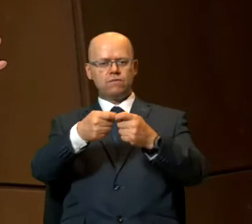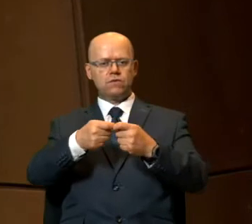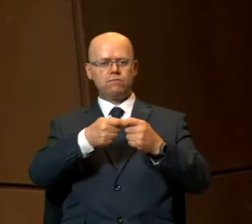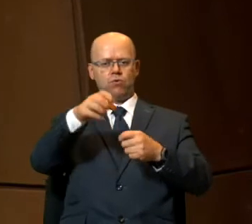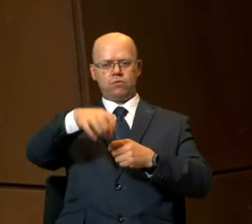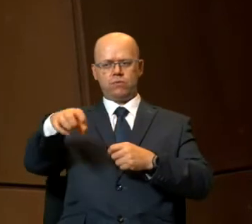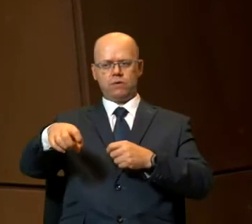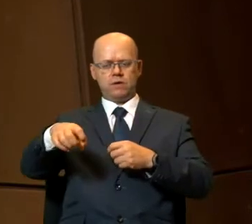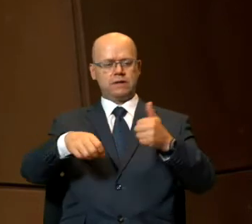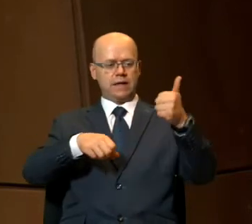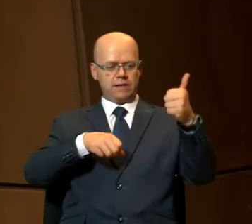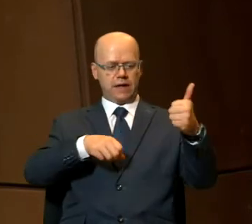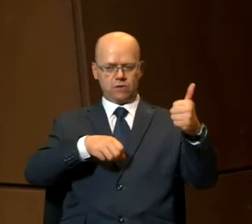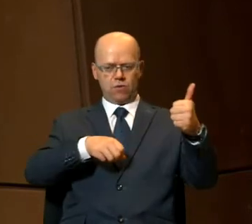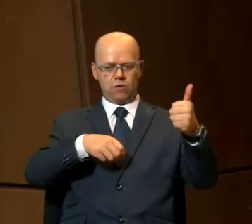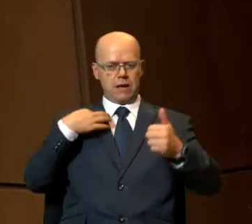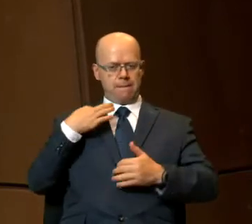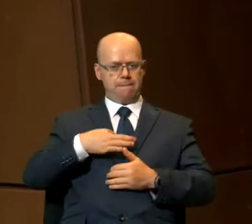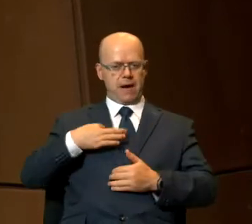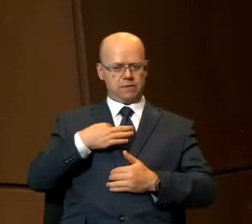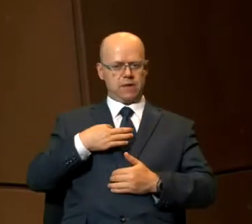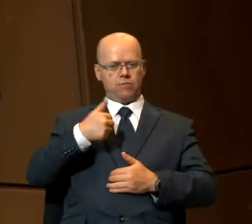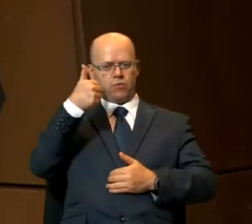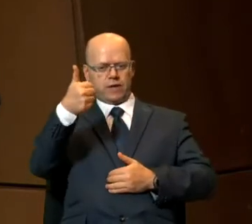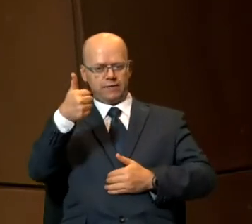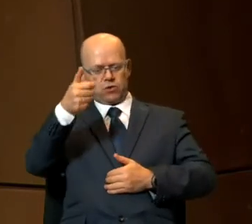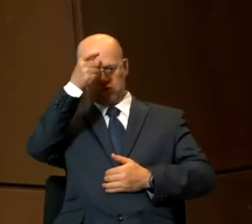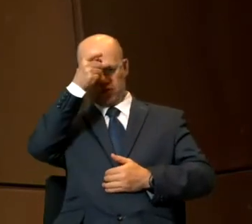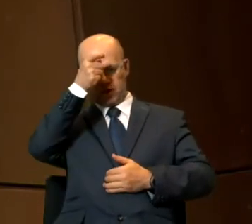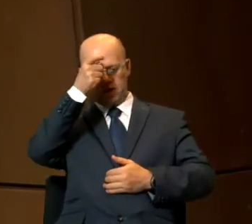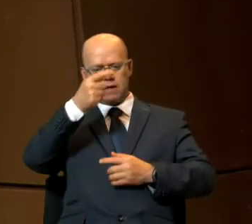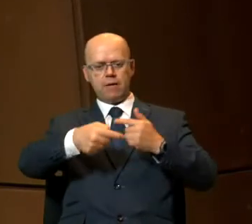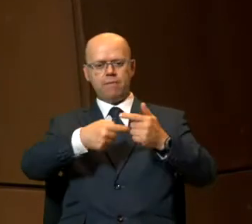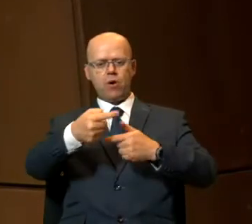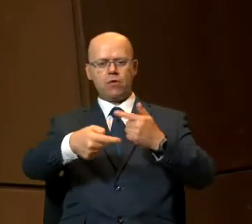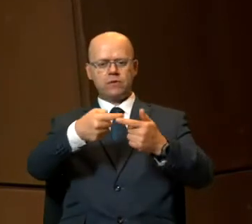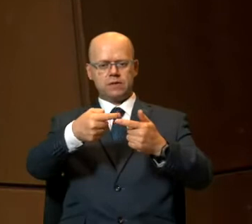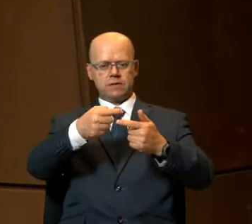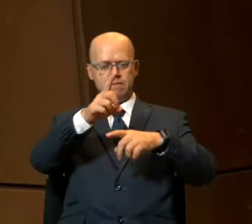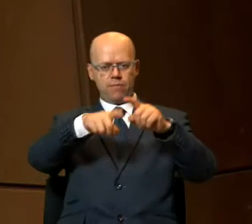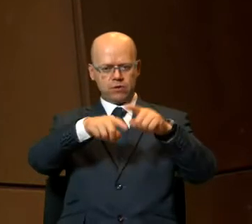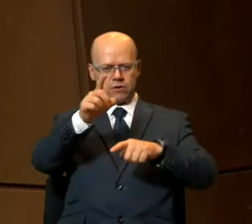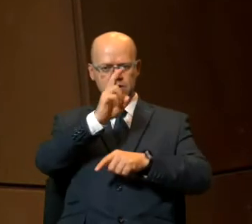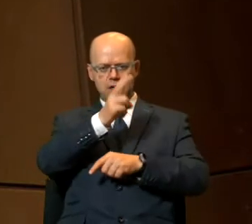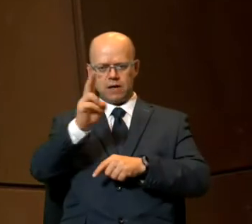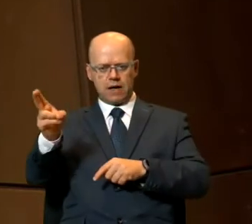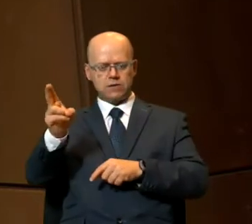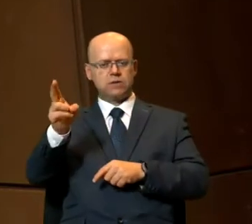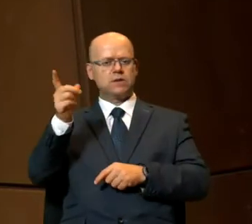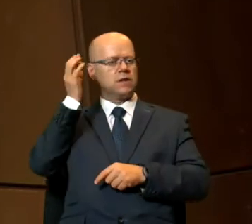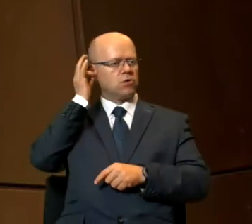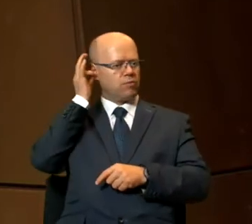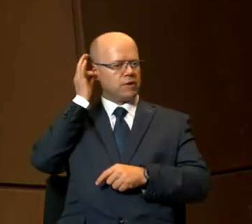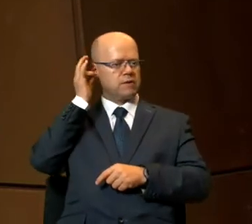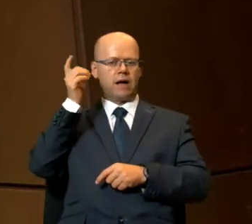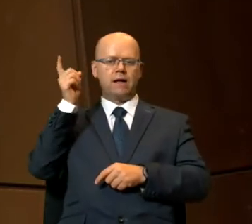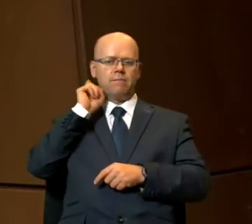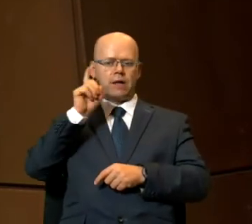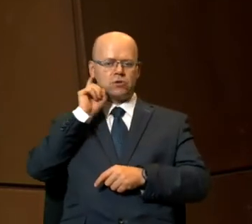nie przez jedną grupę, partię czy lidera, ale przez proces polityczny, gdzie każda kobieta, każdy